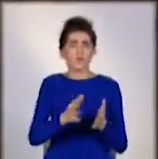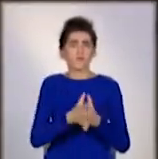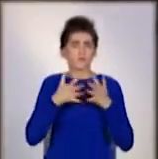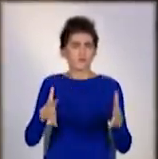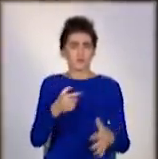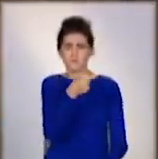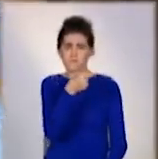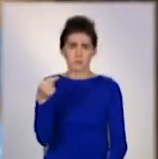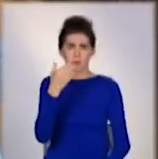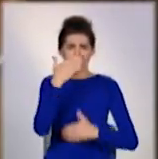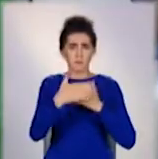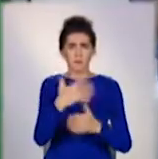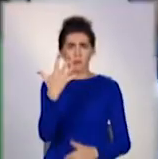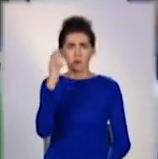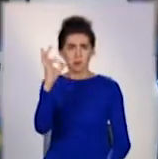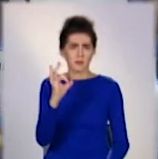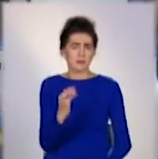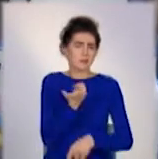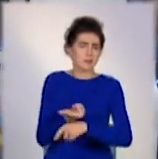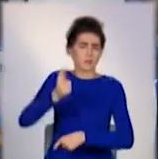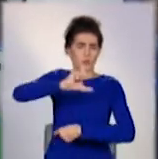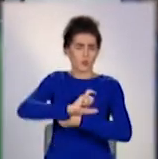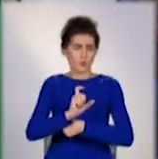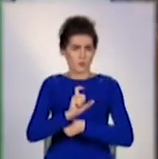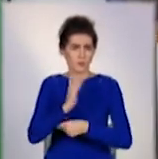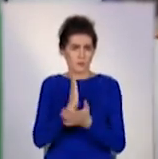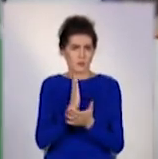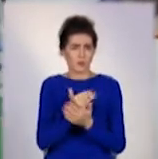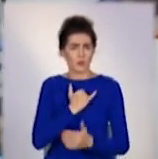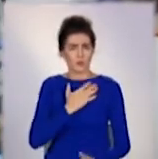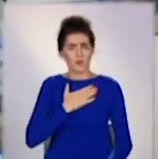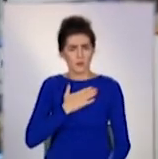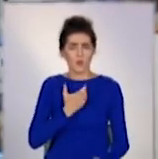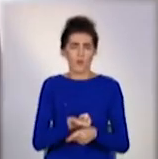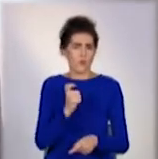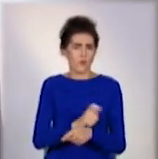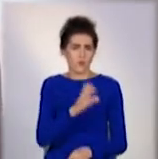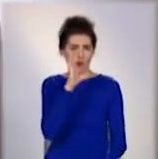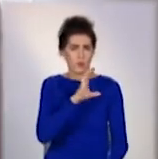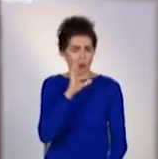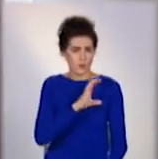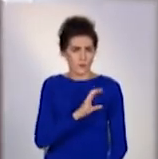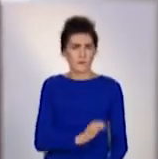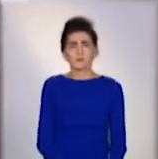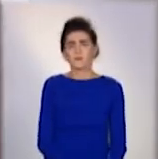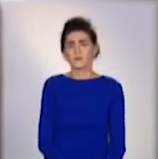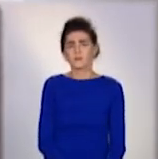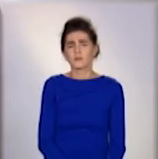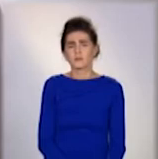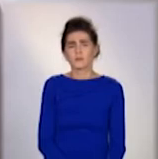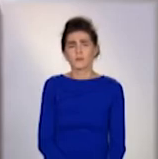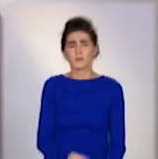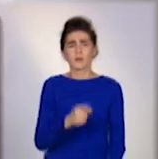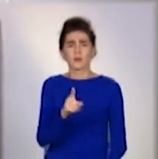минусе. 5% сейчас загрузки у нас, если так сказать. Очень плохо. Всі інструменти у нас закладуються,